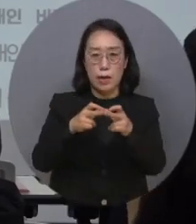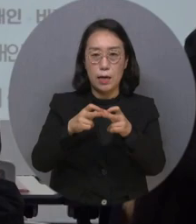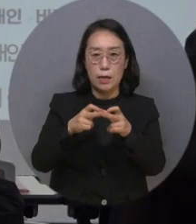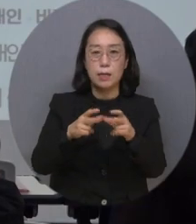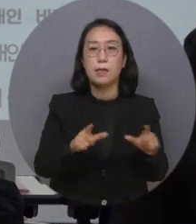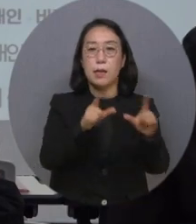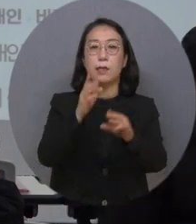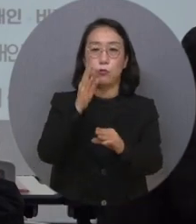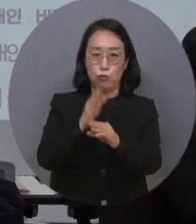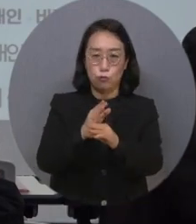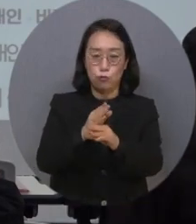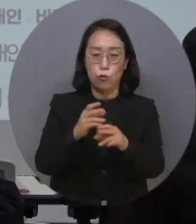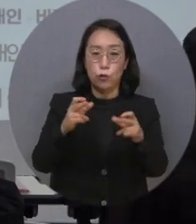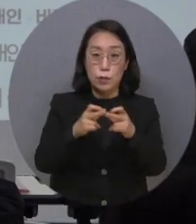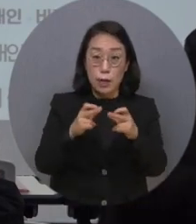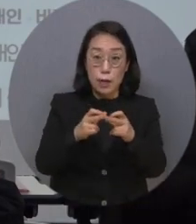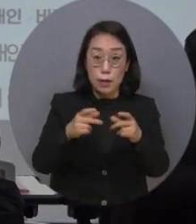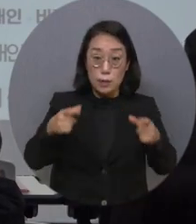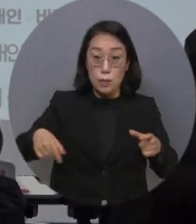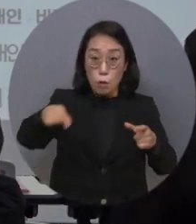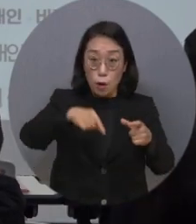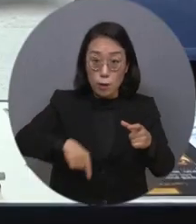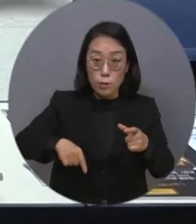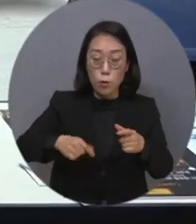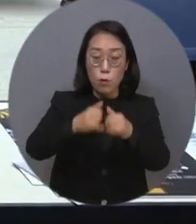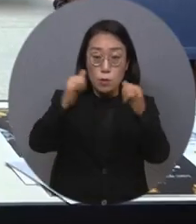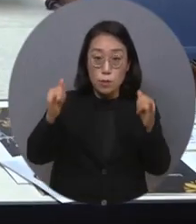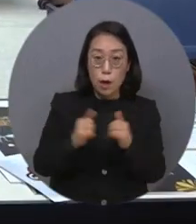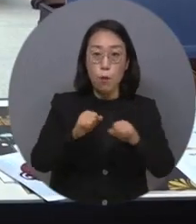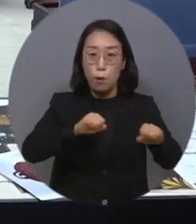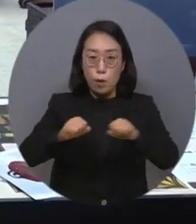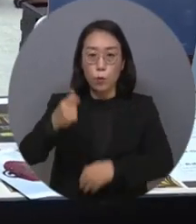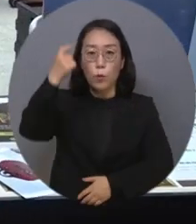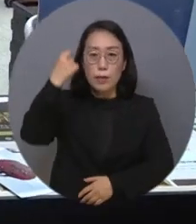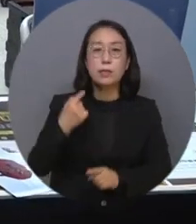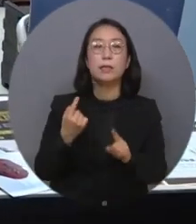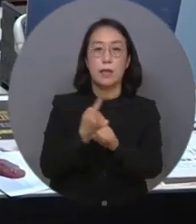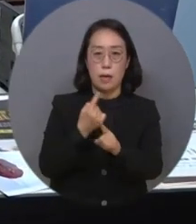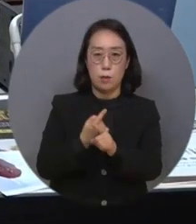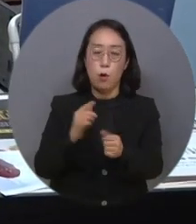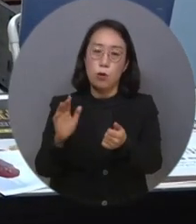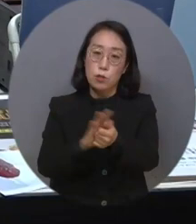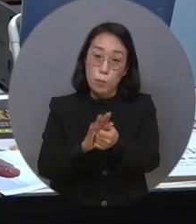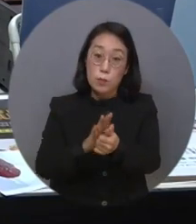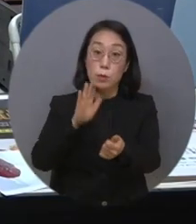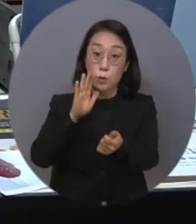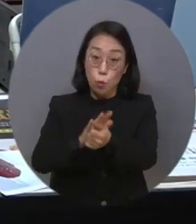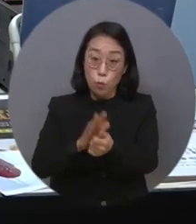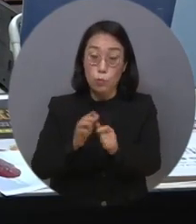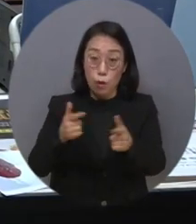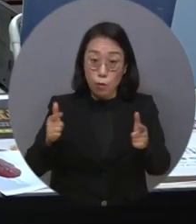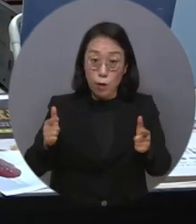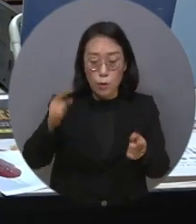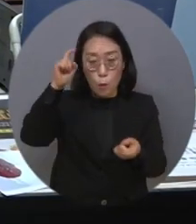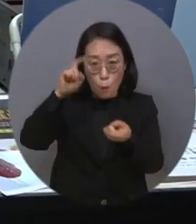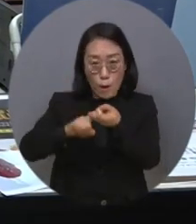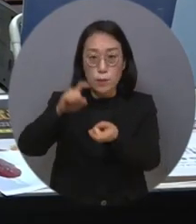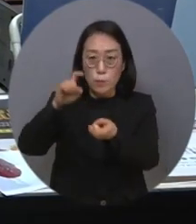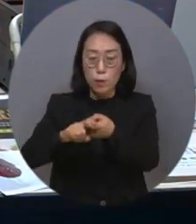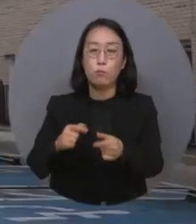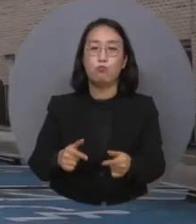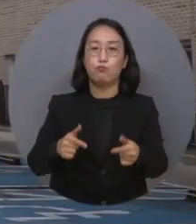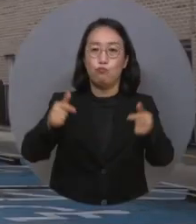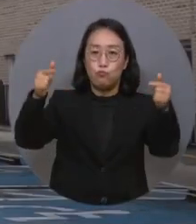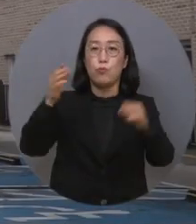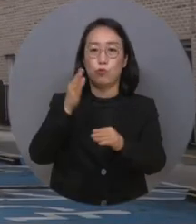있어 장애인의 지역사회 내에서의 사회활동, 인식개선, 지원 서비스 등에 관한 시민들의 관심이 높아지고